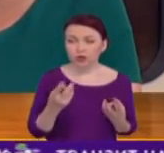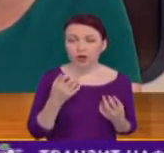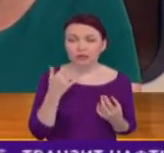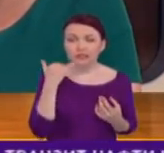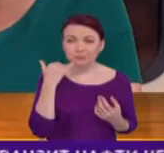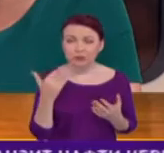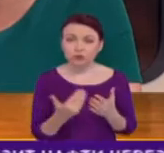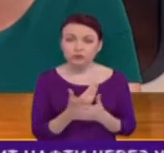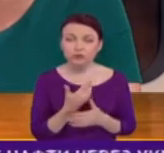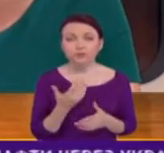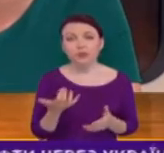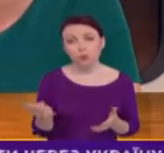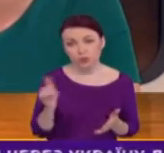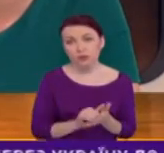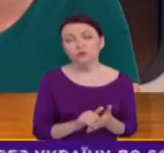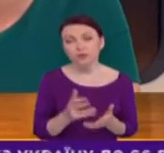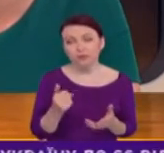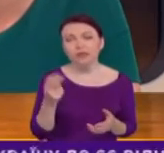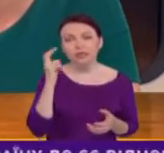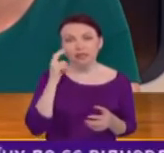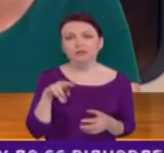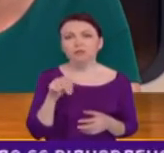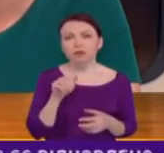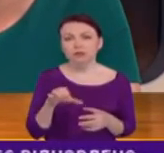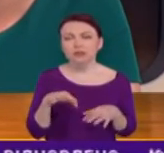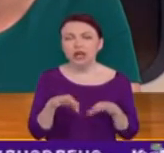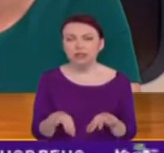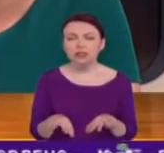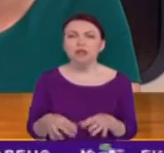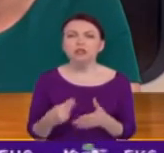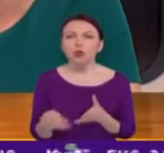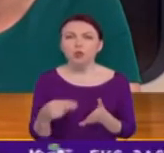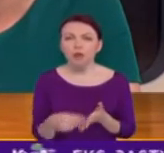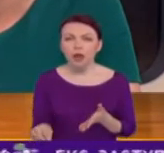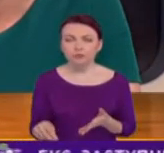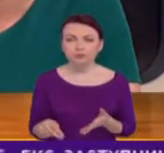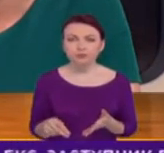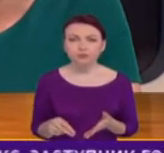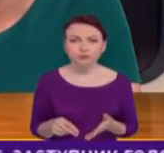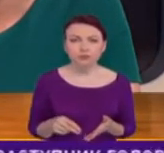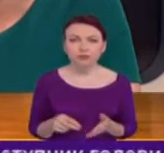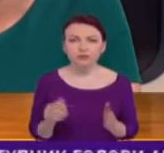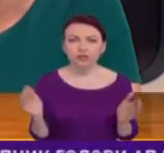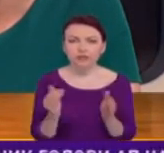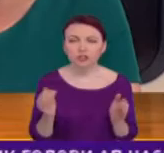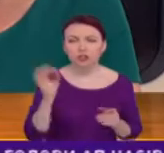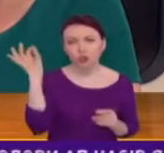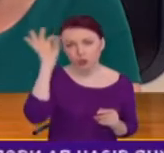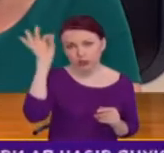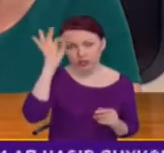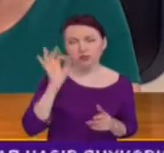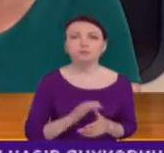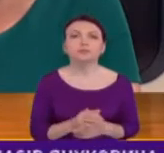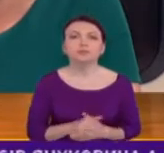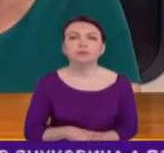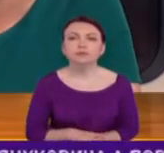за рахунок Київпостранс. Просто встановлюється, Київпостранс закупляє такі невеличкі туалети. Угу.